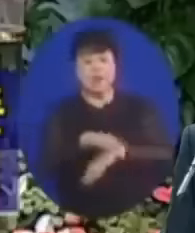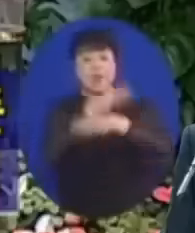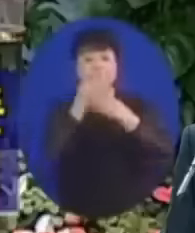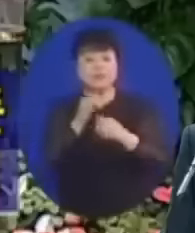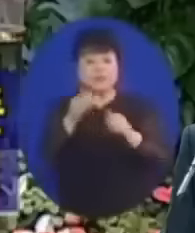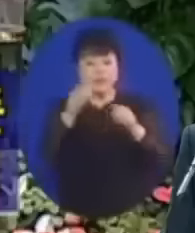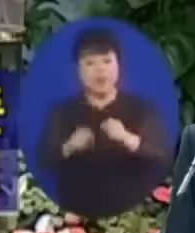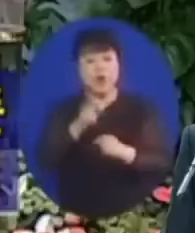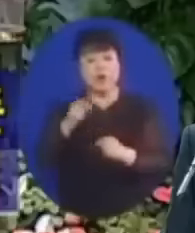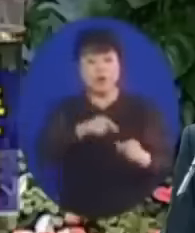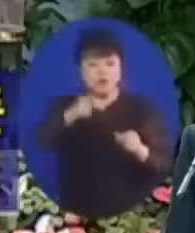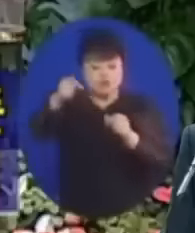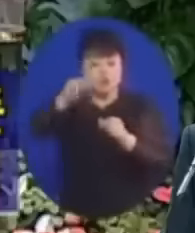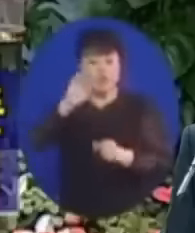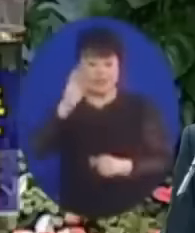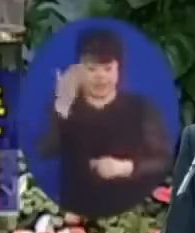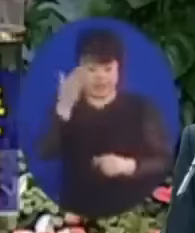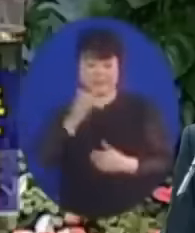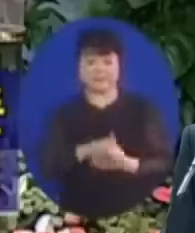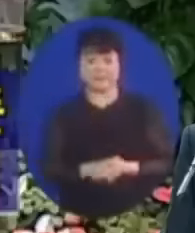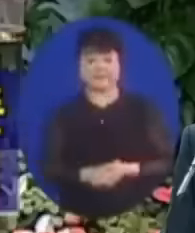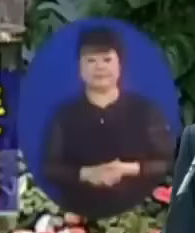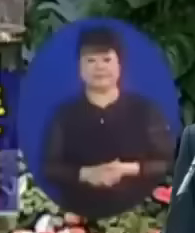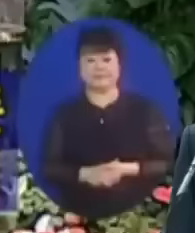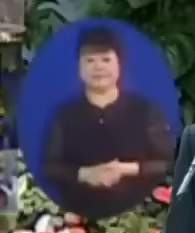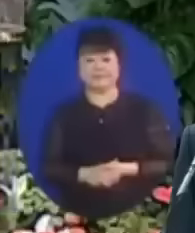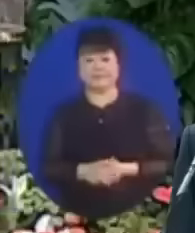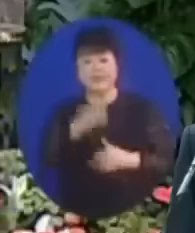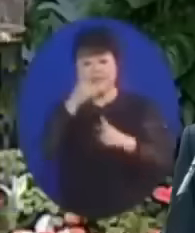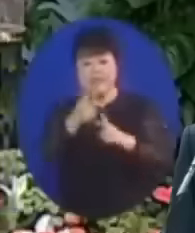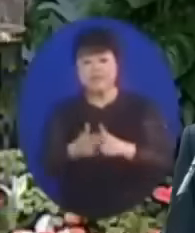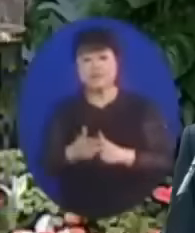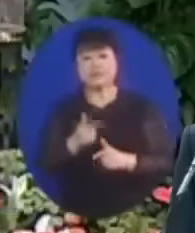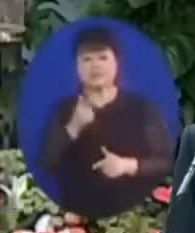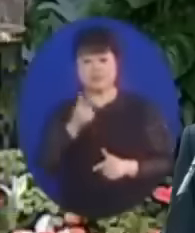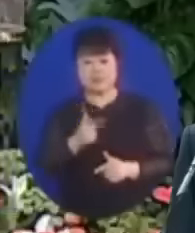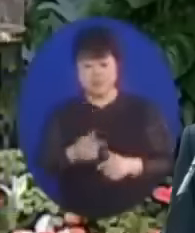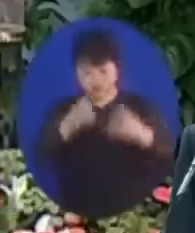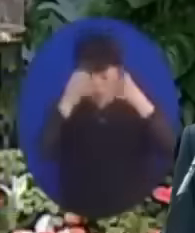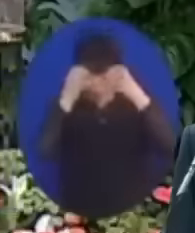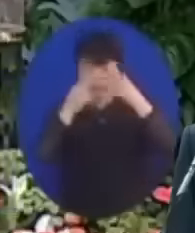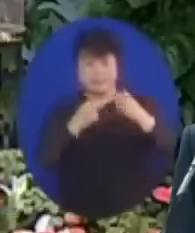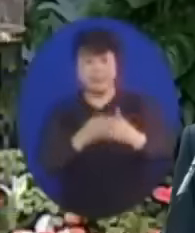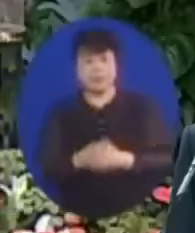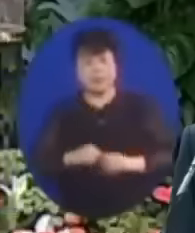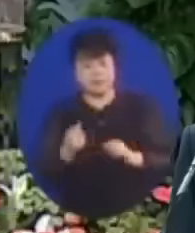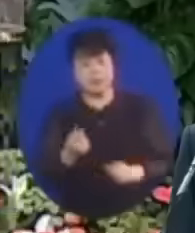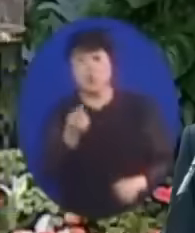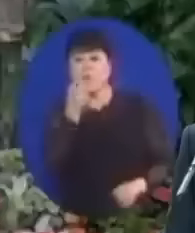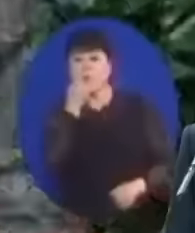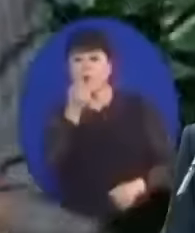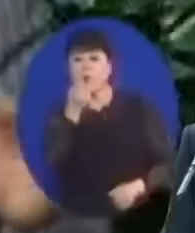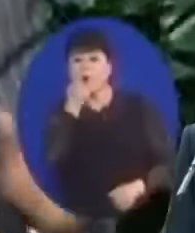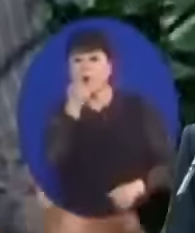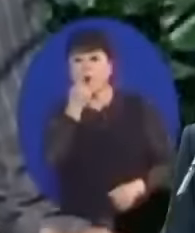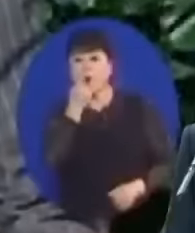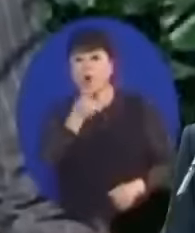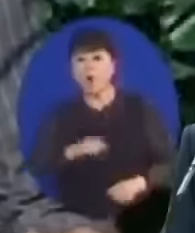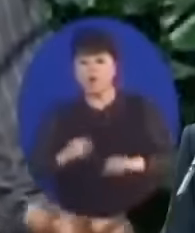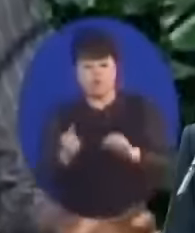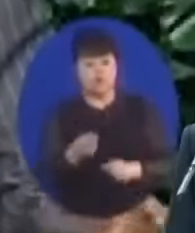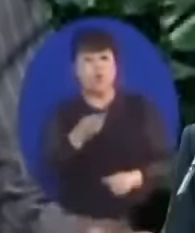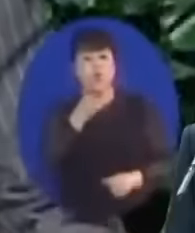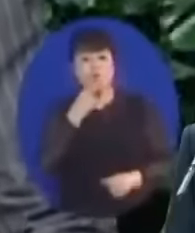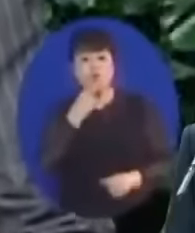모든 자에게 영원한 구원의 근원이 되시고 예수님조차도 고난으로 말미암아 순종을 배웠다는 것입니다. 왜 순종 안